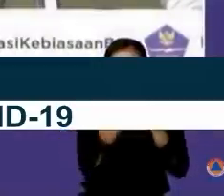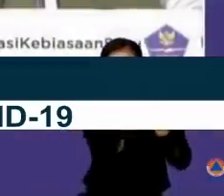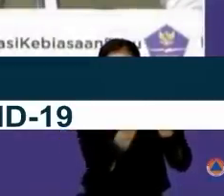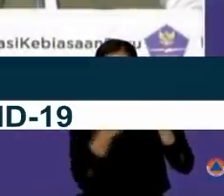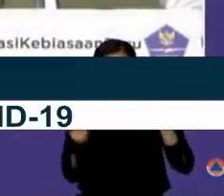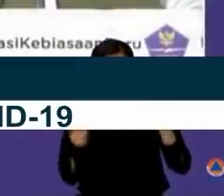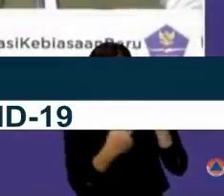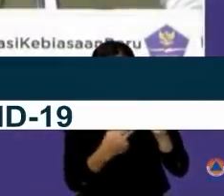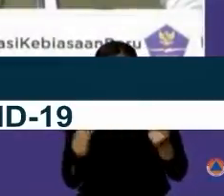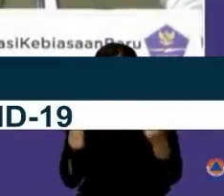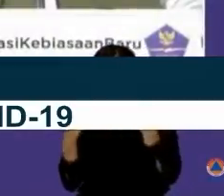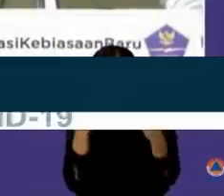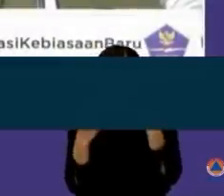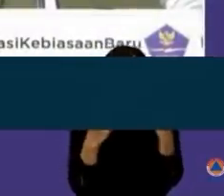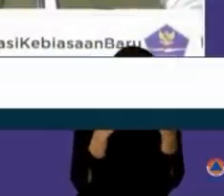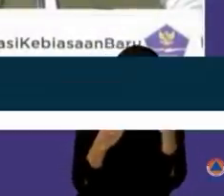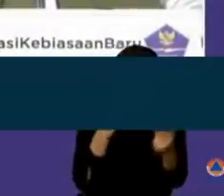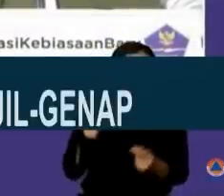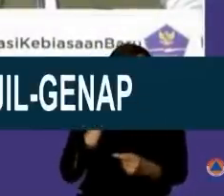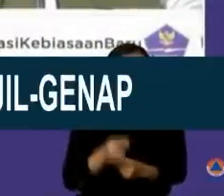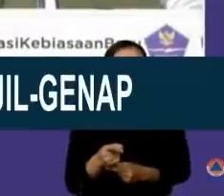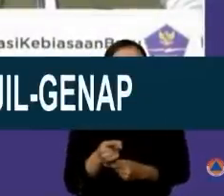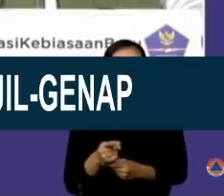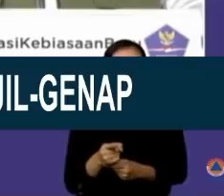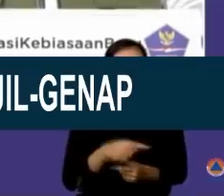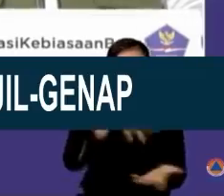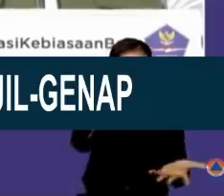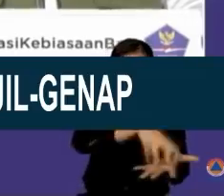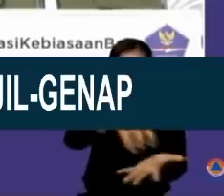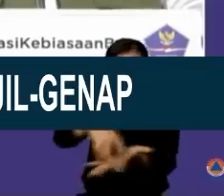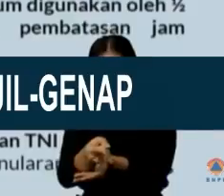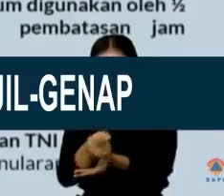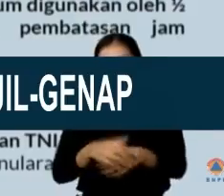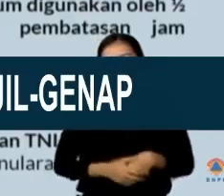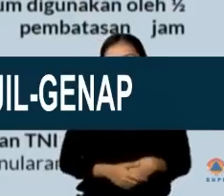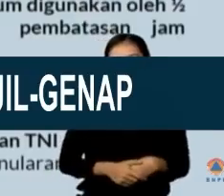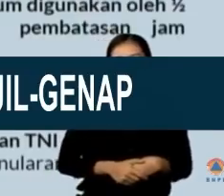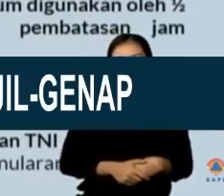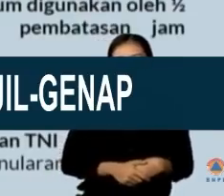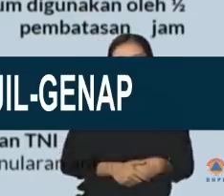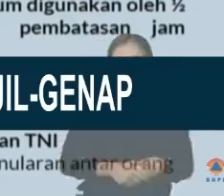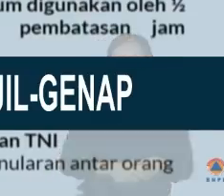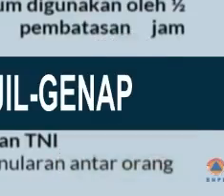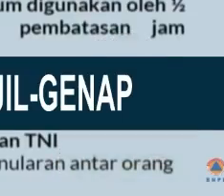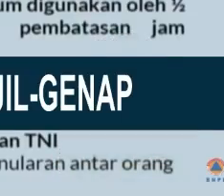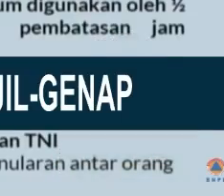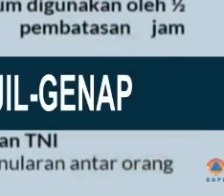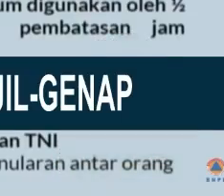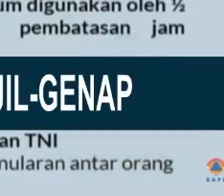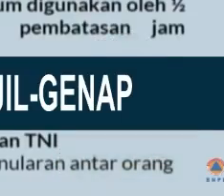protokol kesehatan di dalam fasilitas itu yang diawasi oleh masing-masing pengelola maupun pemerintah daerah